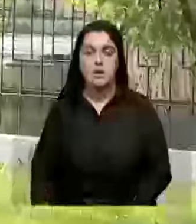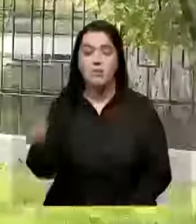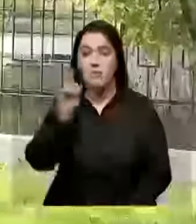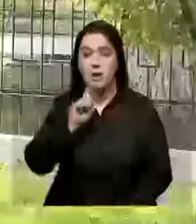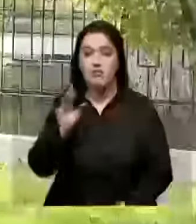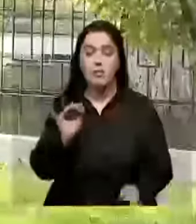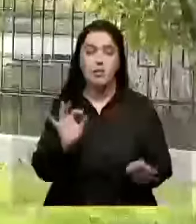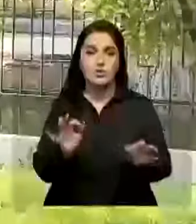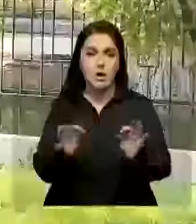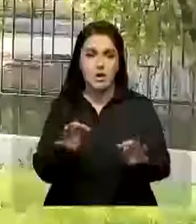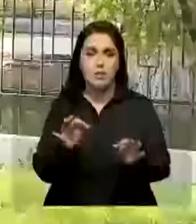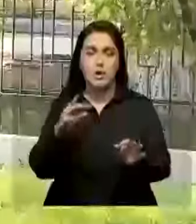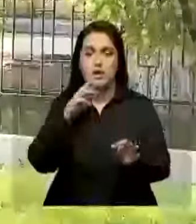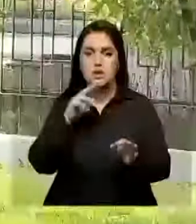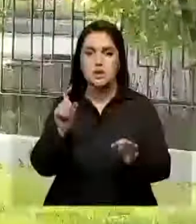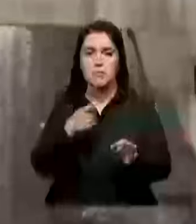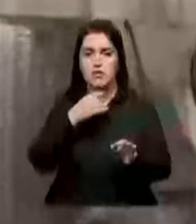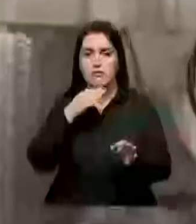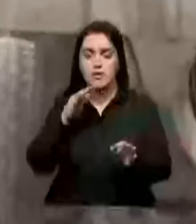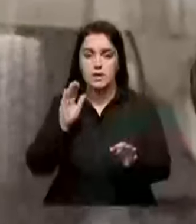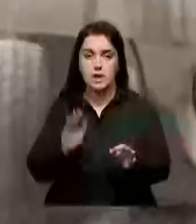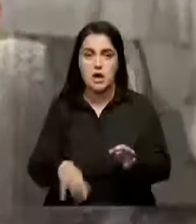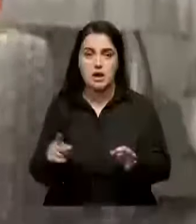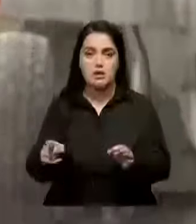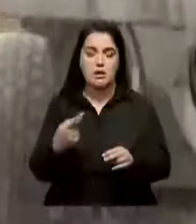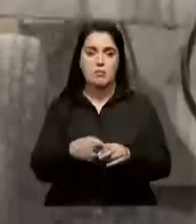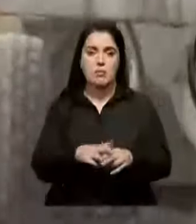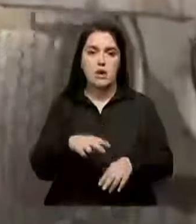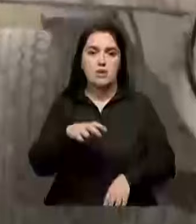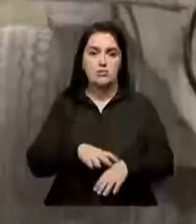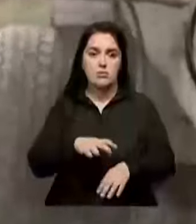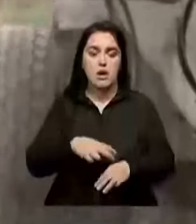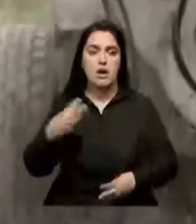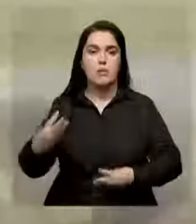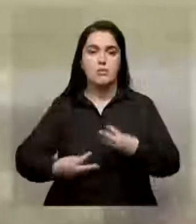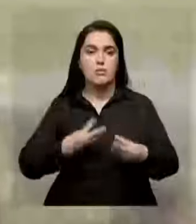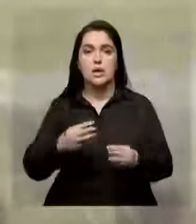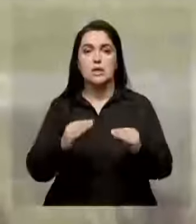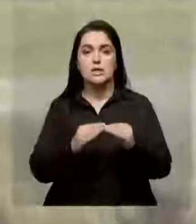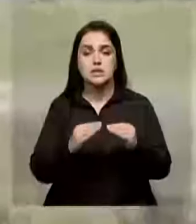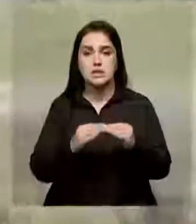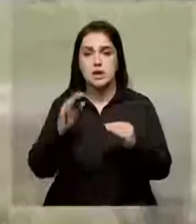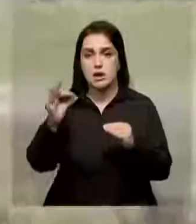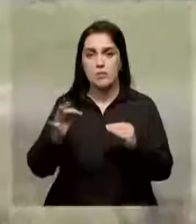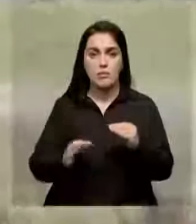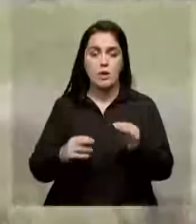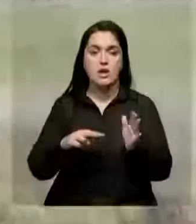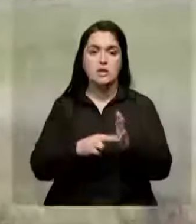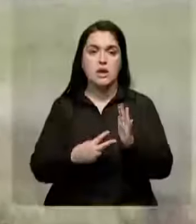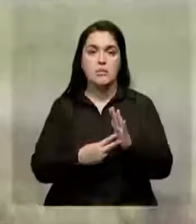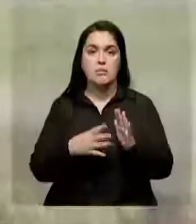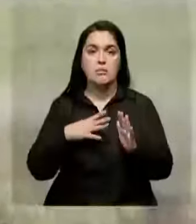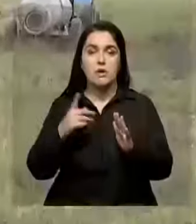у нас ядохимикатов хватает, техники хватает. От прожорливых насекомых обработали порядка 10% из запланированных